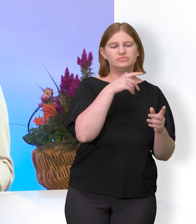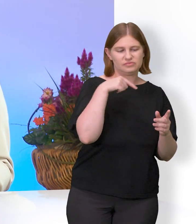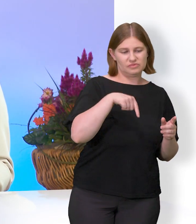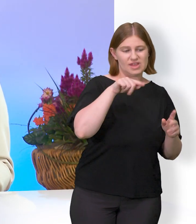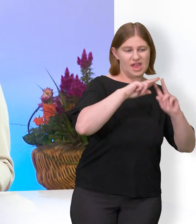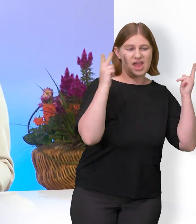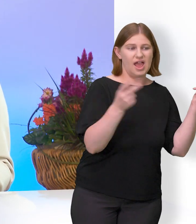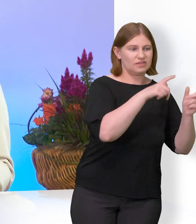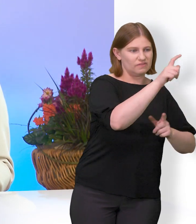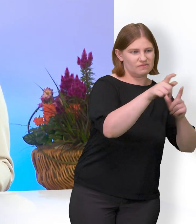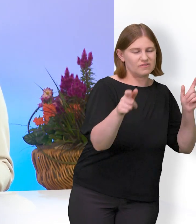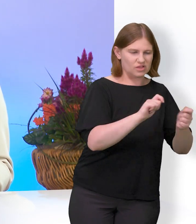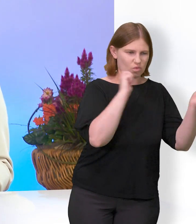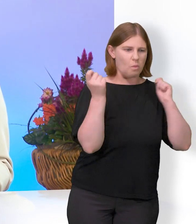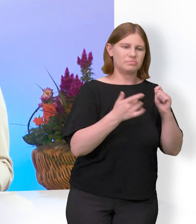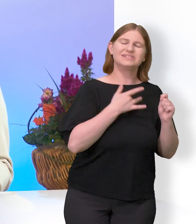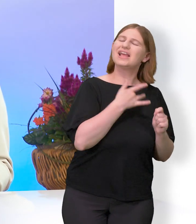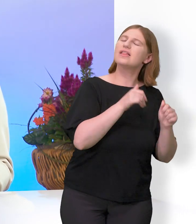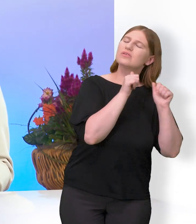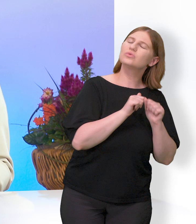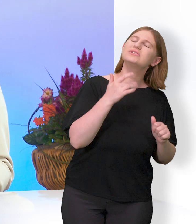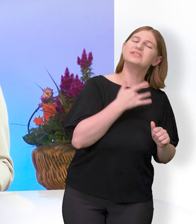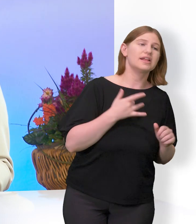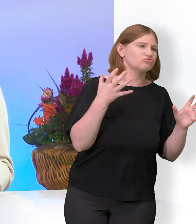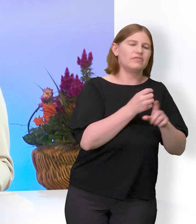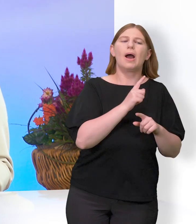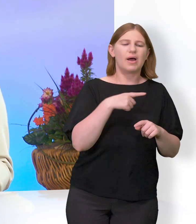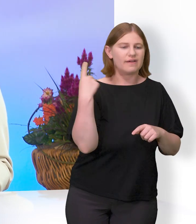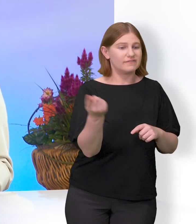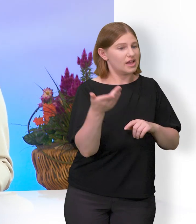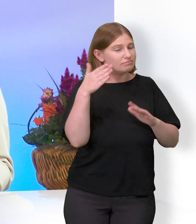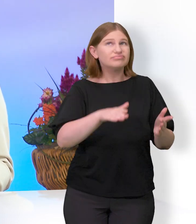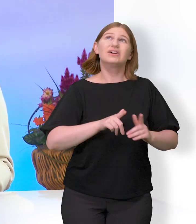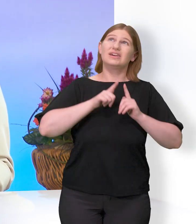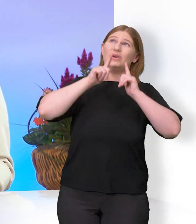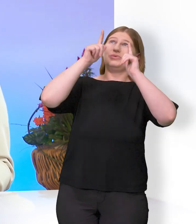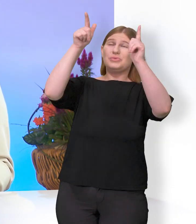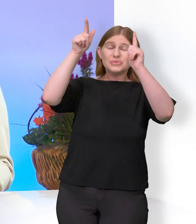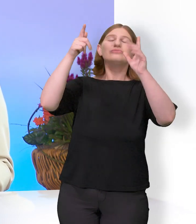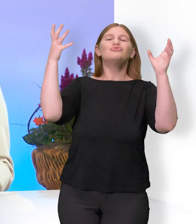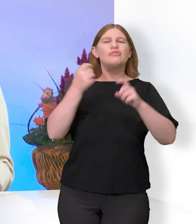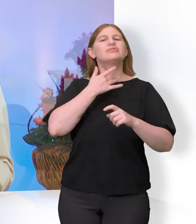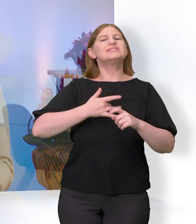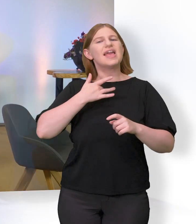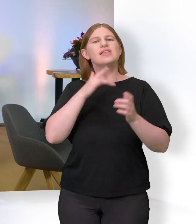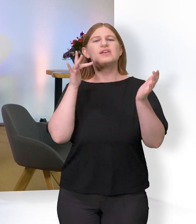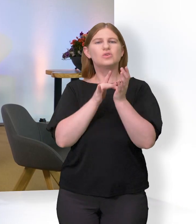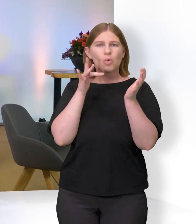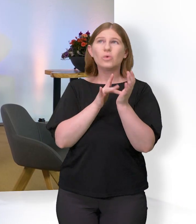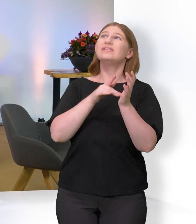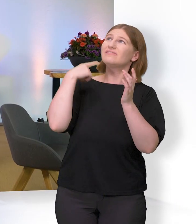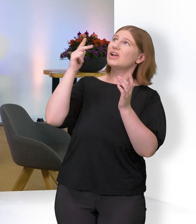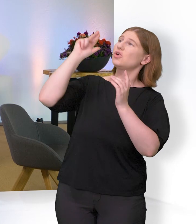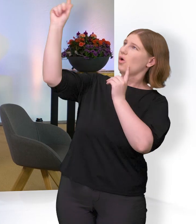ist's unmöglich, aber nicht bei Gott. Denn alle Dinge sind möglich bei Gott.